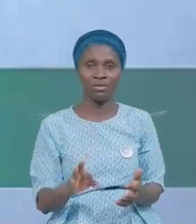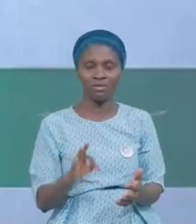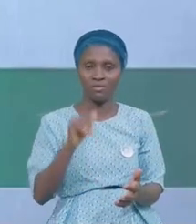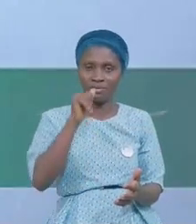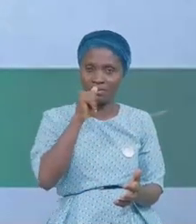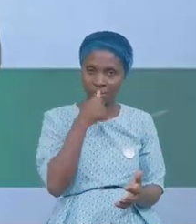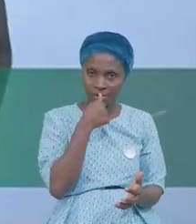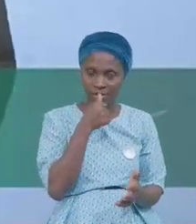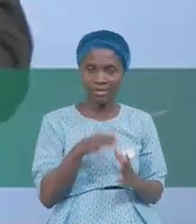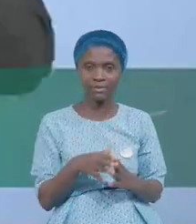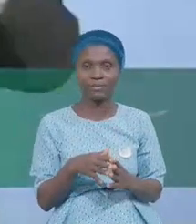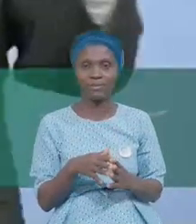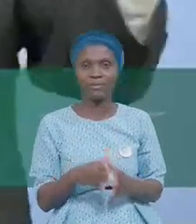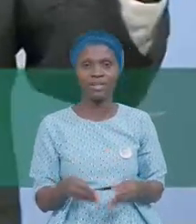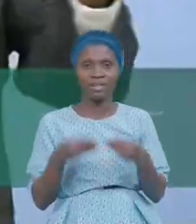5.